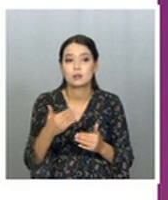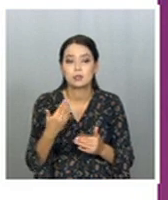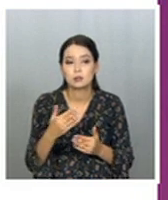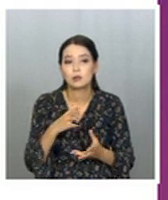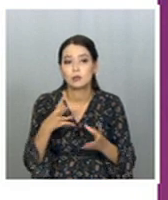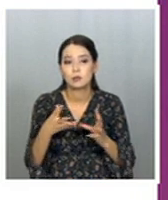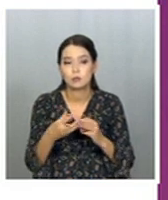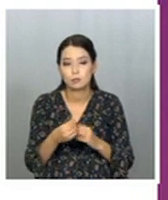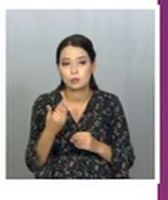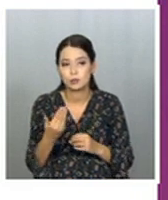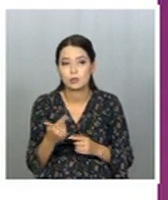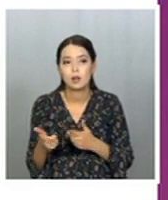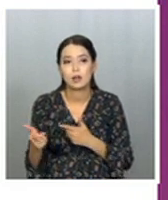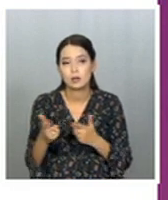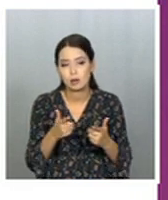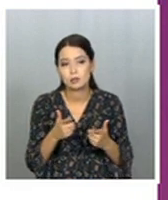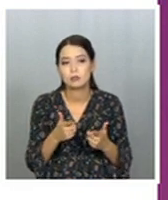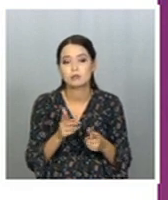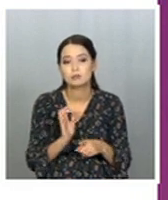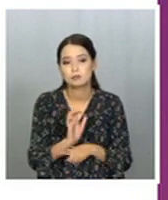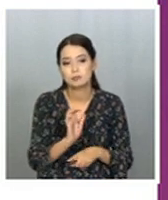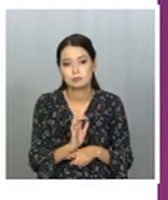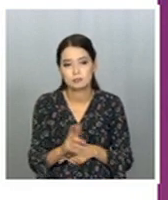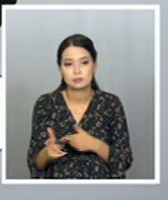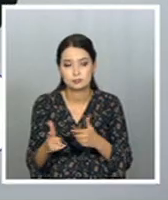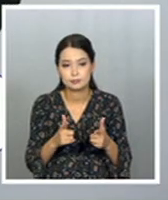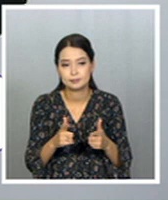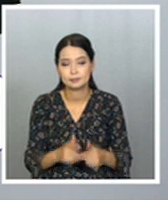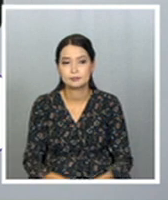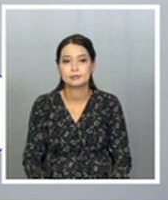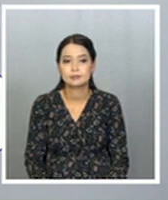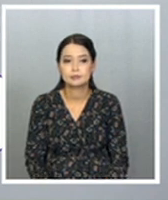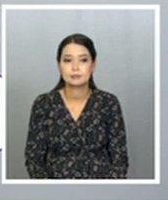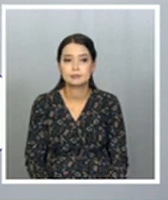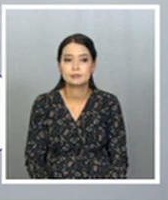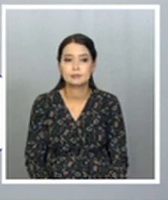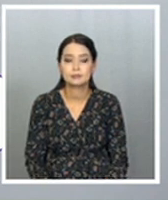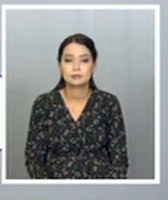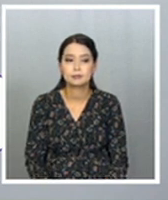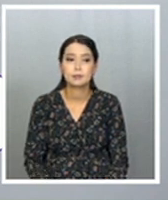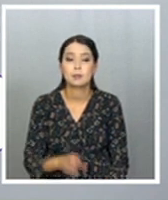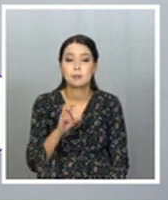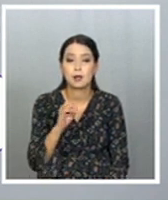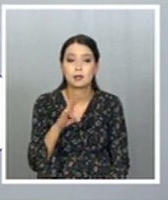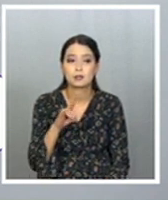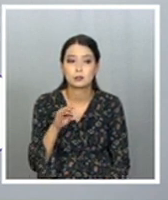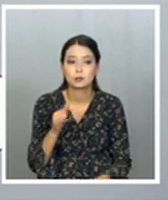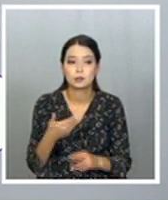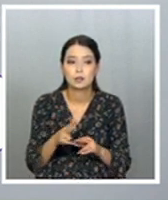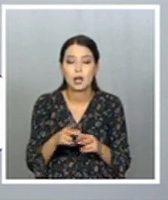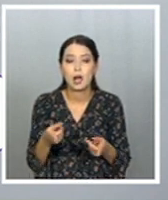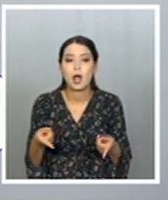кейін бұл дайын өнім қорытпа немесе прокат алынады. Балқыту процесі кезінде қалдықтар